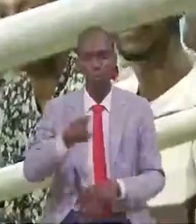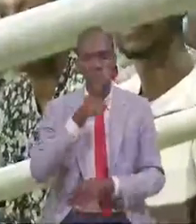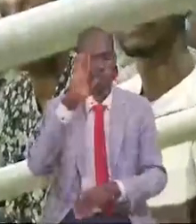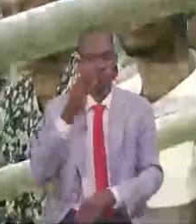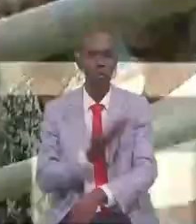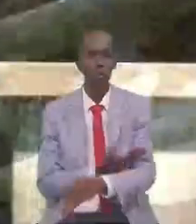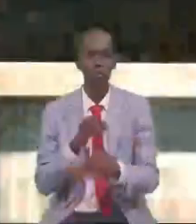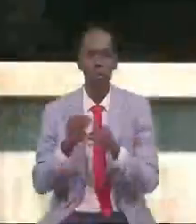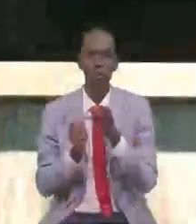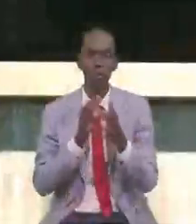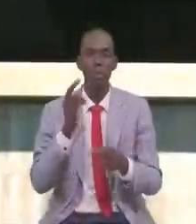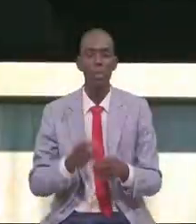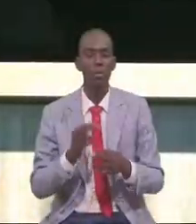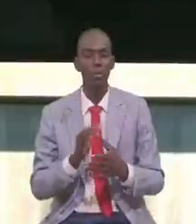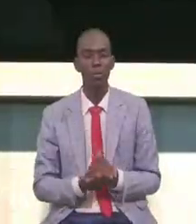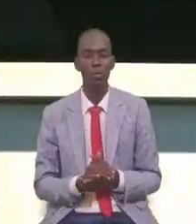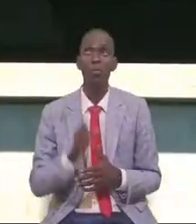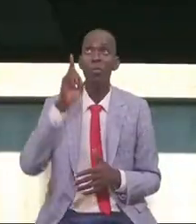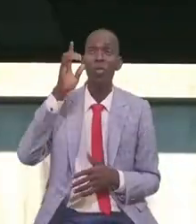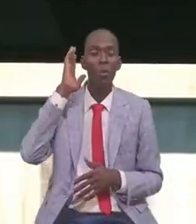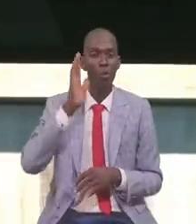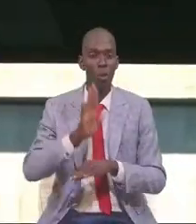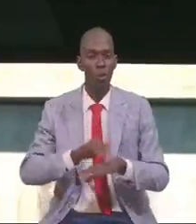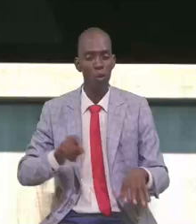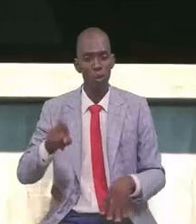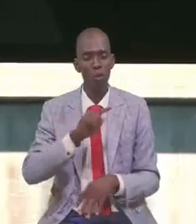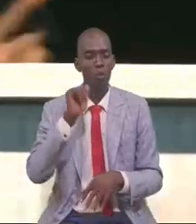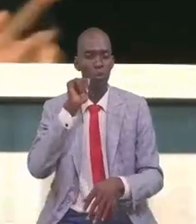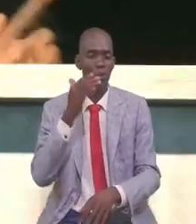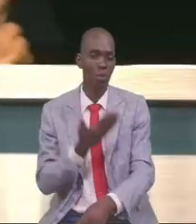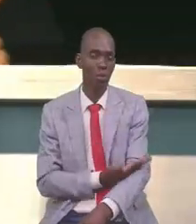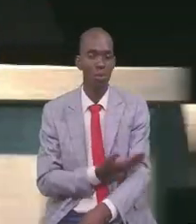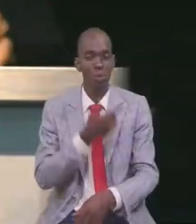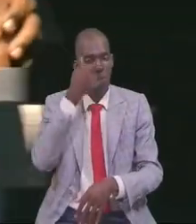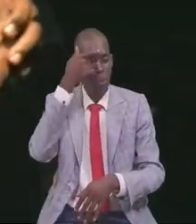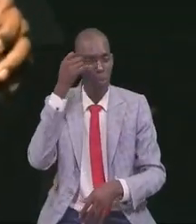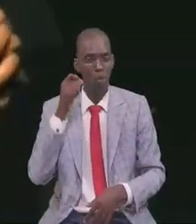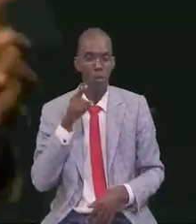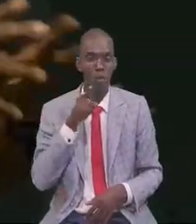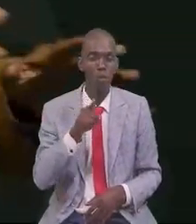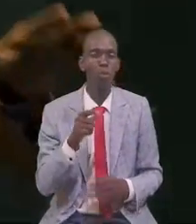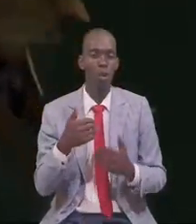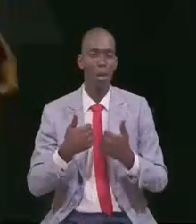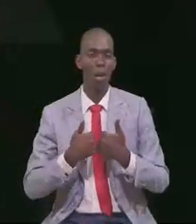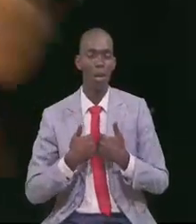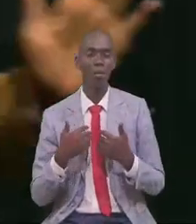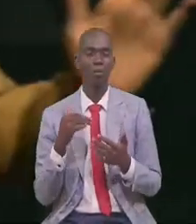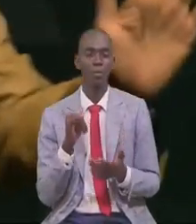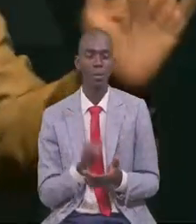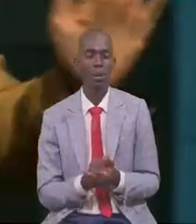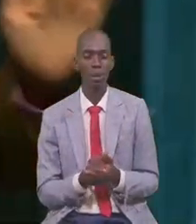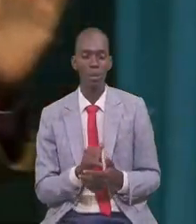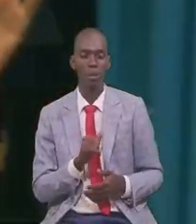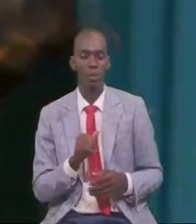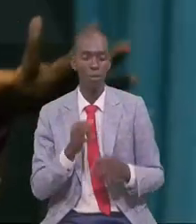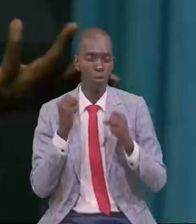enfant. Il va t'appeler fille. Parce que tu as cette foi